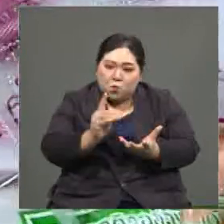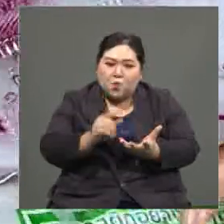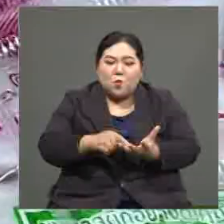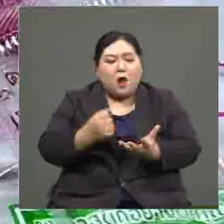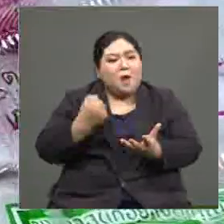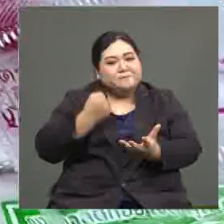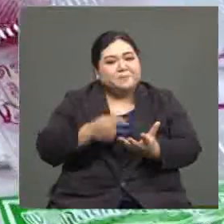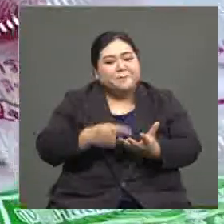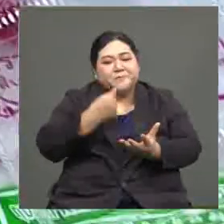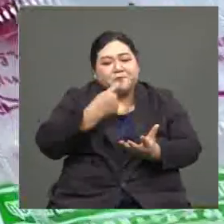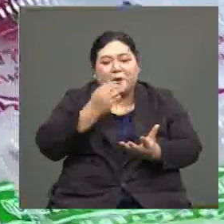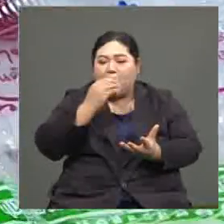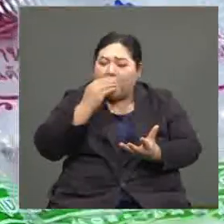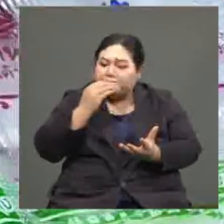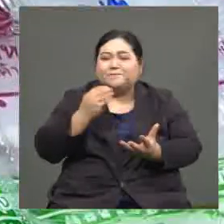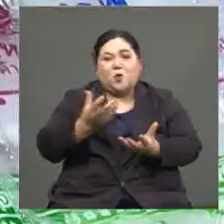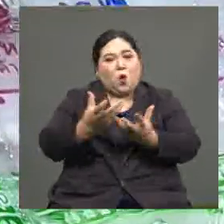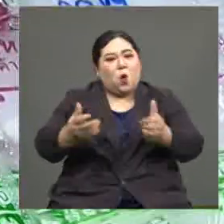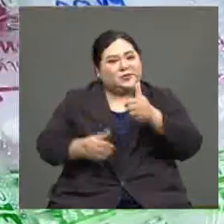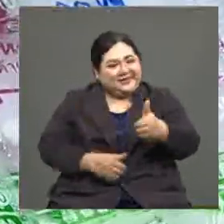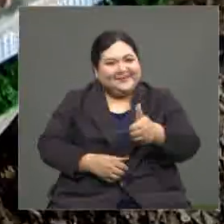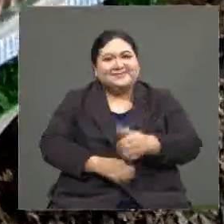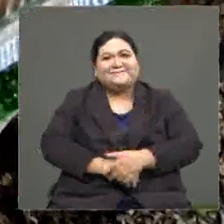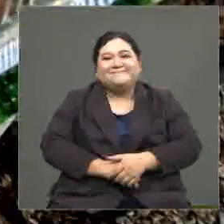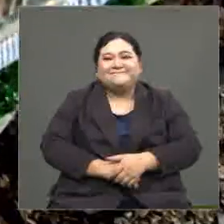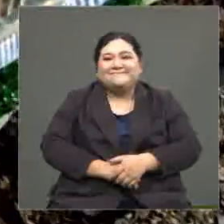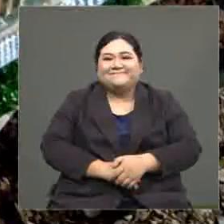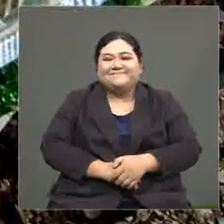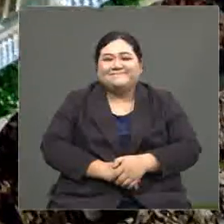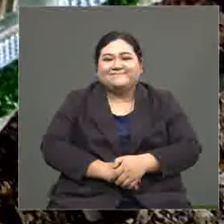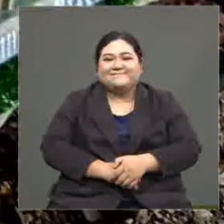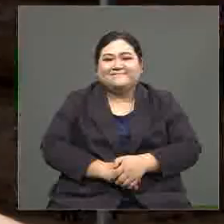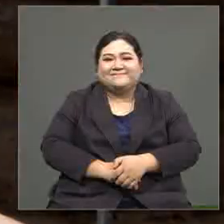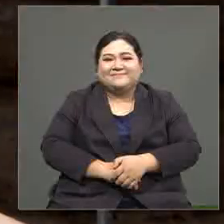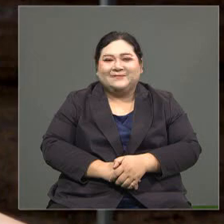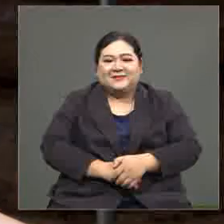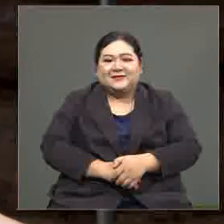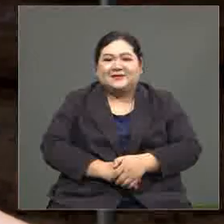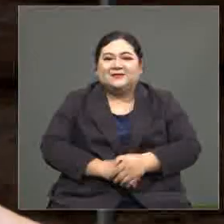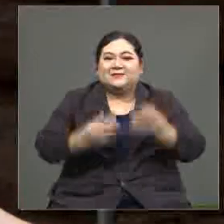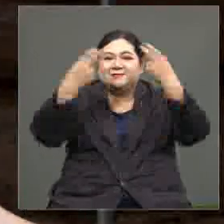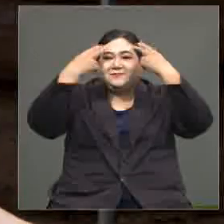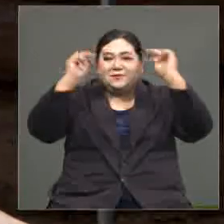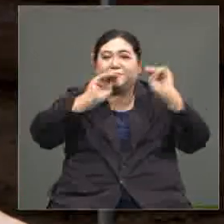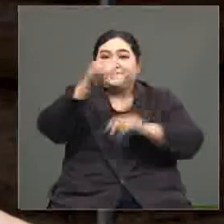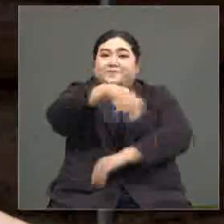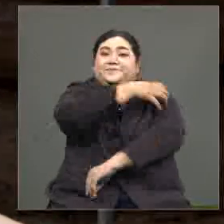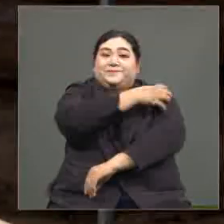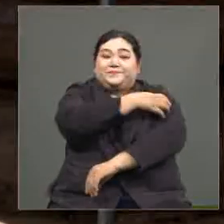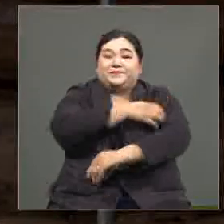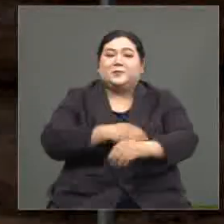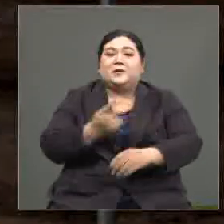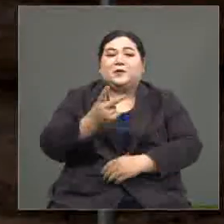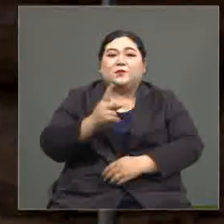ๆแบบนี้นะคะเป็นของดีของควนลังนายสมบูรณ์ปัญญาธนรนายกเทศมนตรีเมืองควนลังบอก